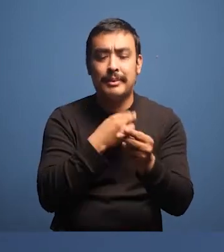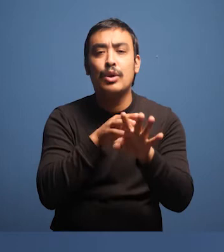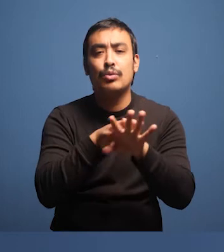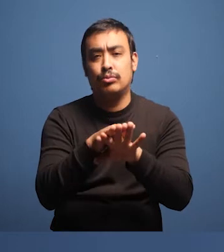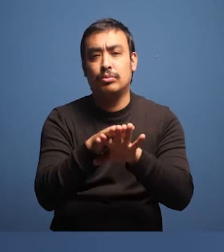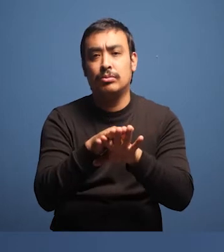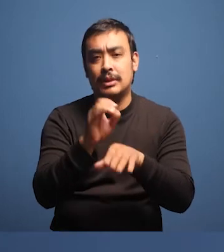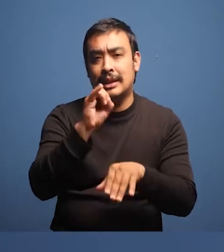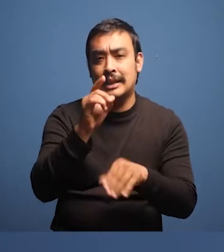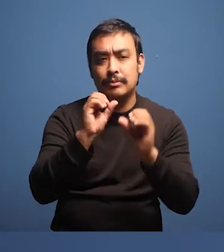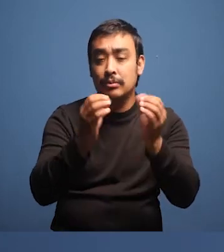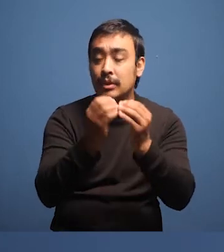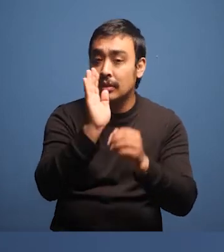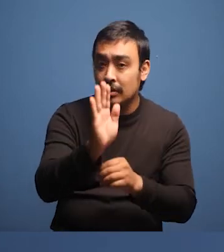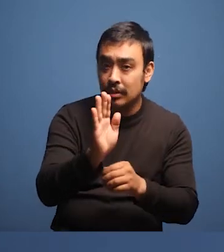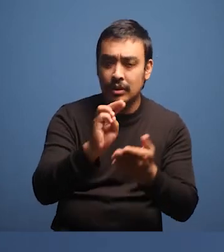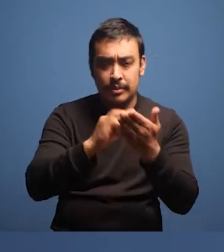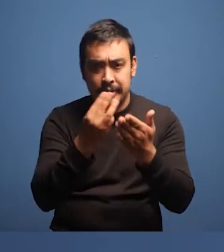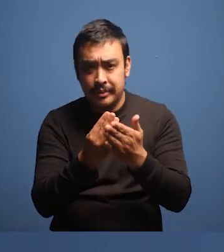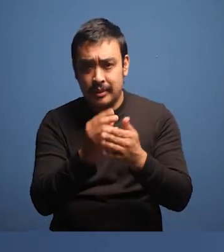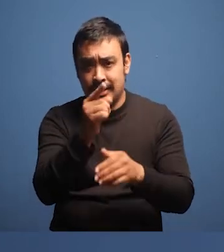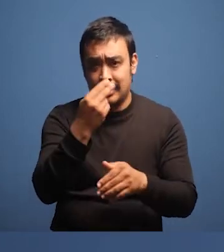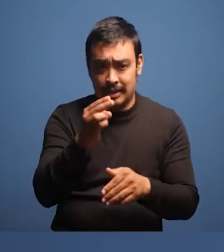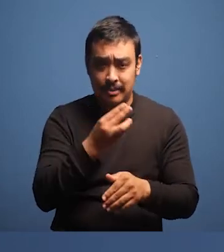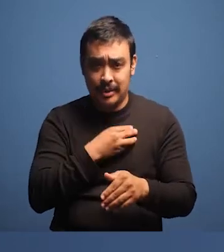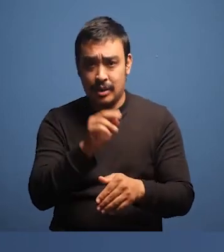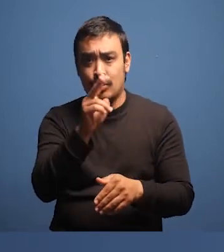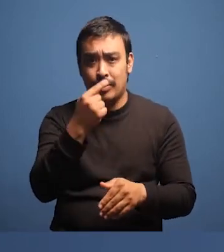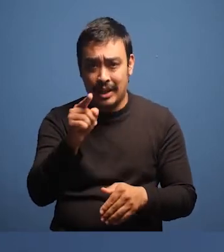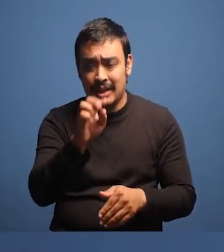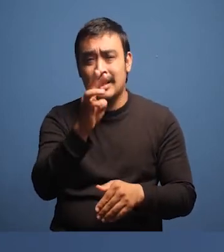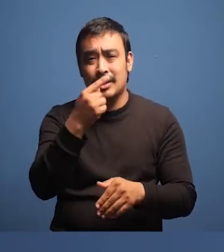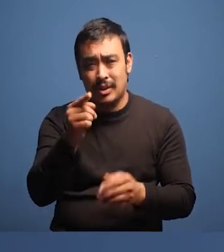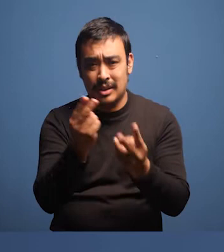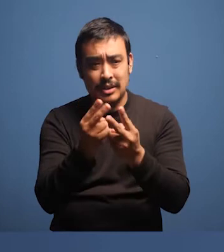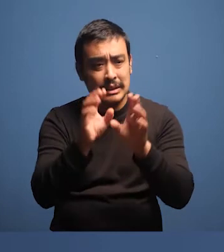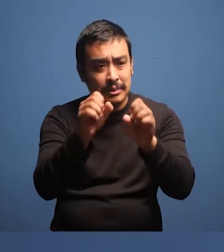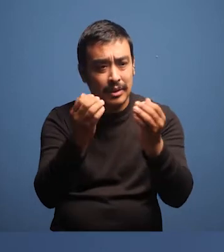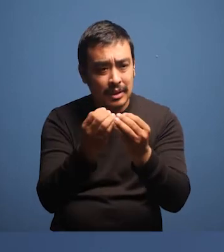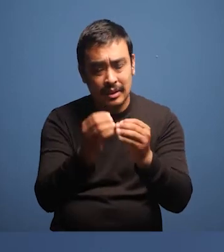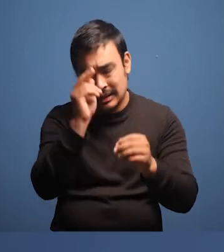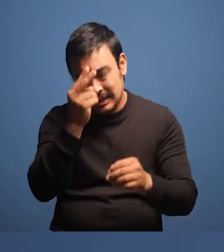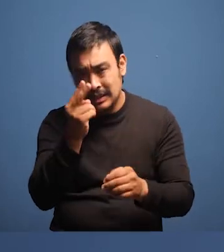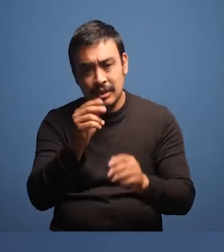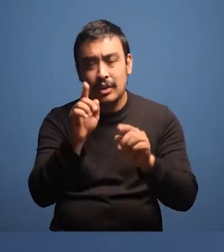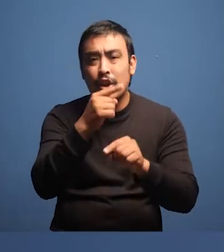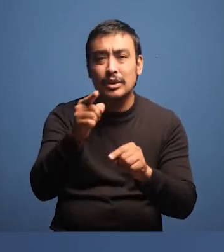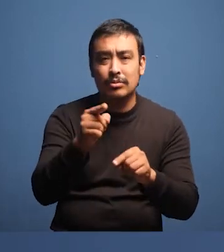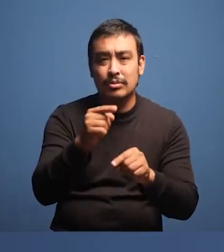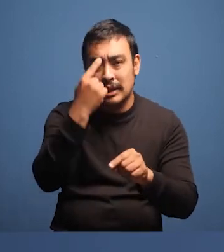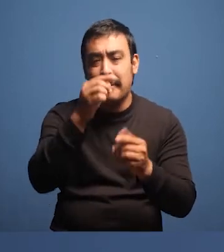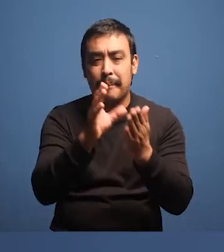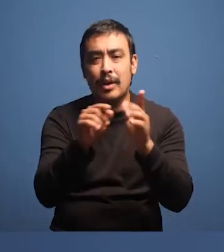चाहिँ आइडीहरू क्रिएट भएको छ यानि कि भनौँ न एकजना मान्छेले नै 2टा 3टा या फिर कसैको चाहिँ ह्याक भएर नै या फिर गलत नामले चाहिँ अघि